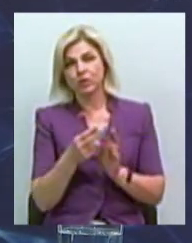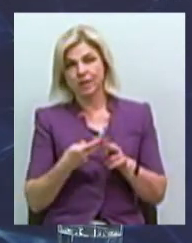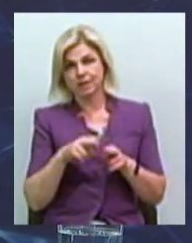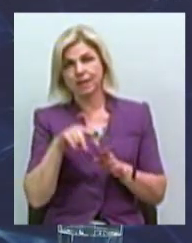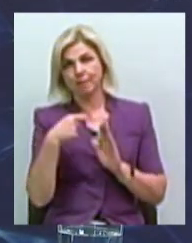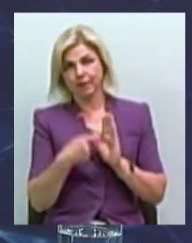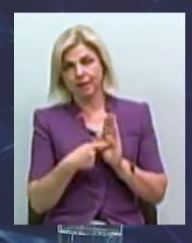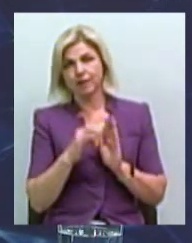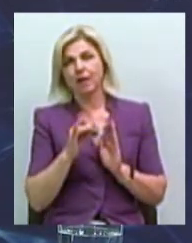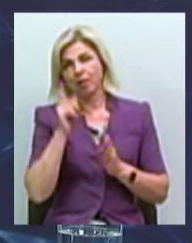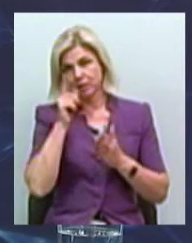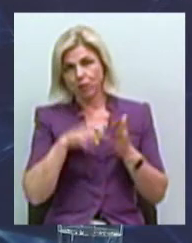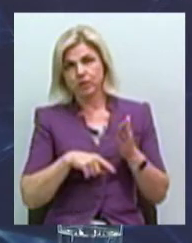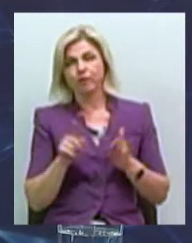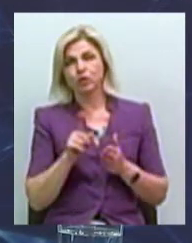будемо сподіватися. І